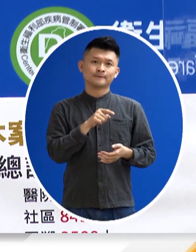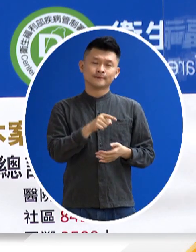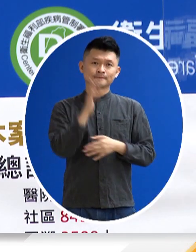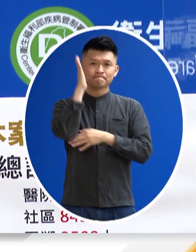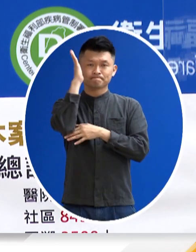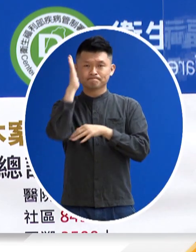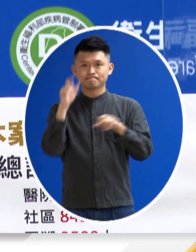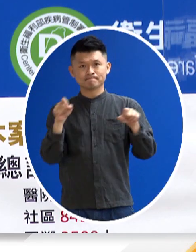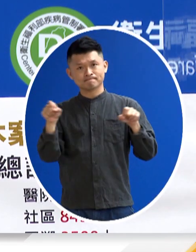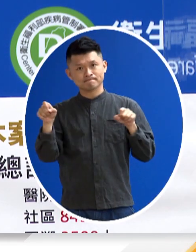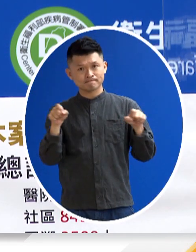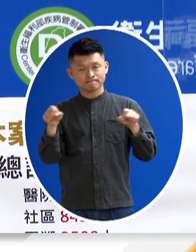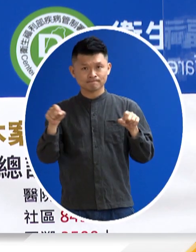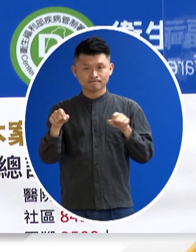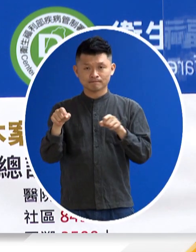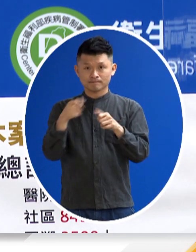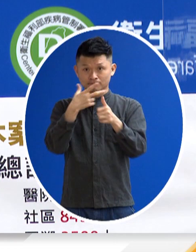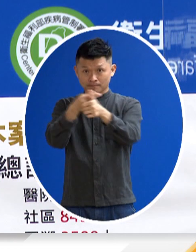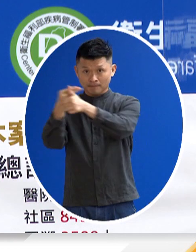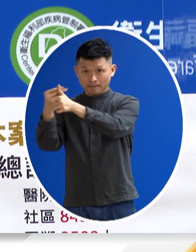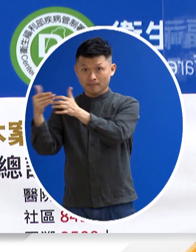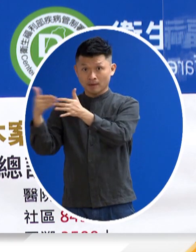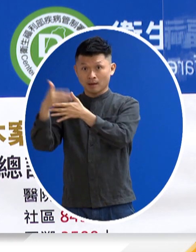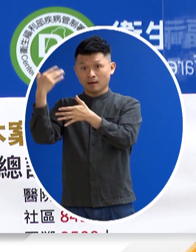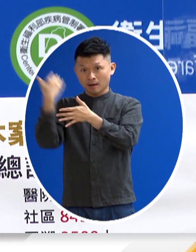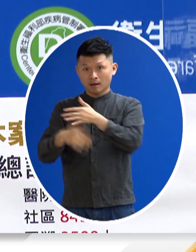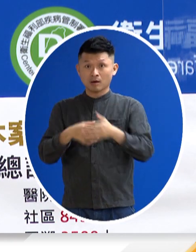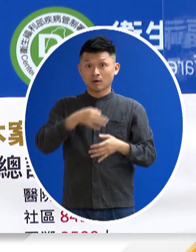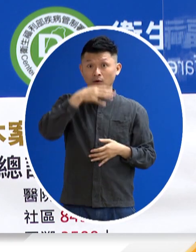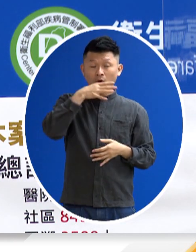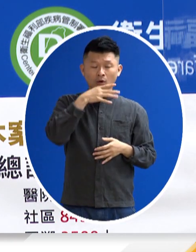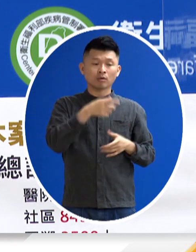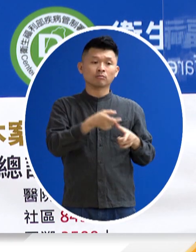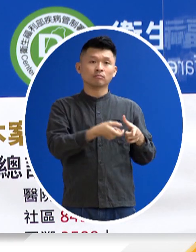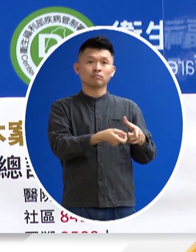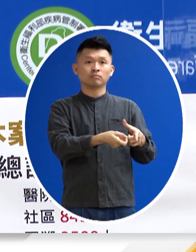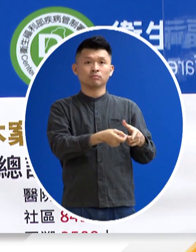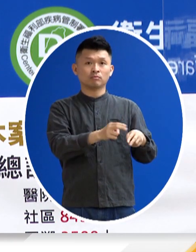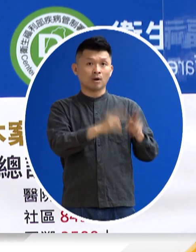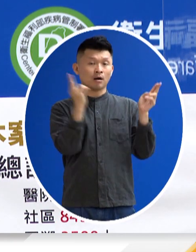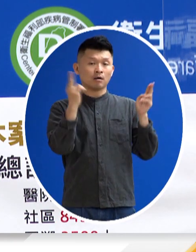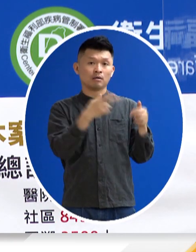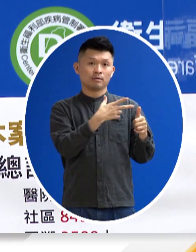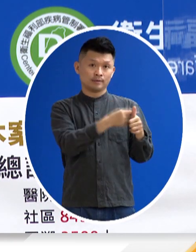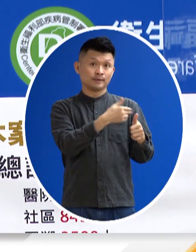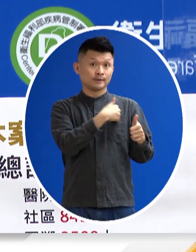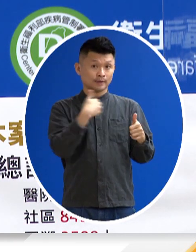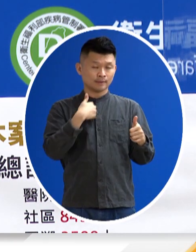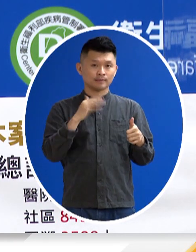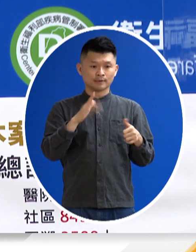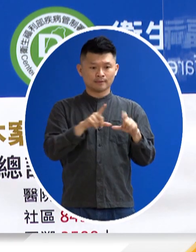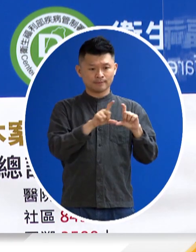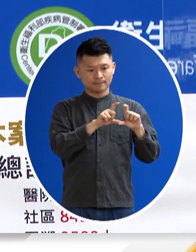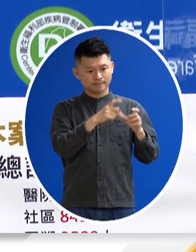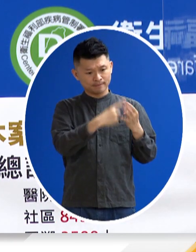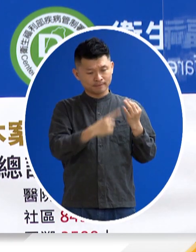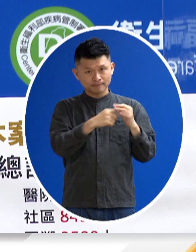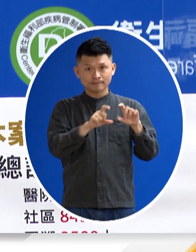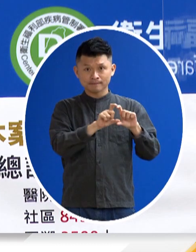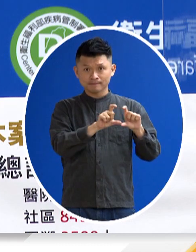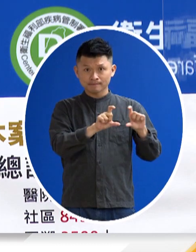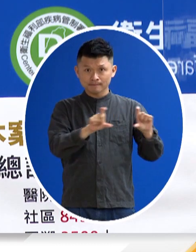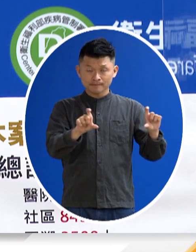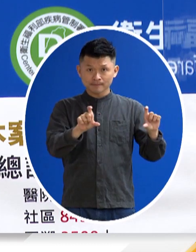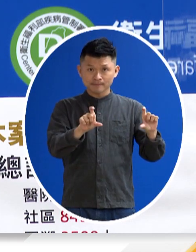策上面的还有剩的，那我们就会好开放来打，那纵使开放也会在一定的量里这里面